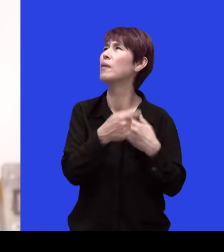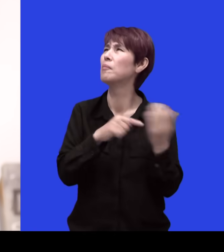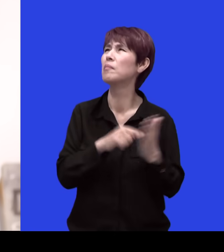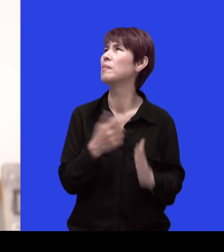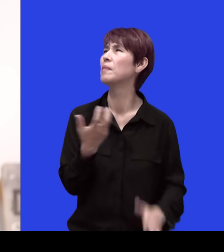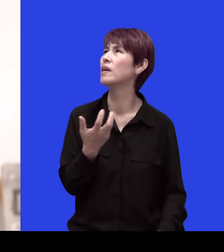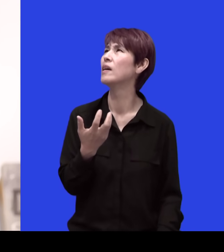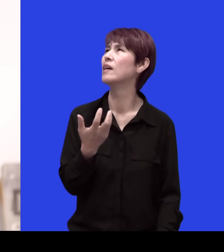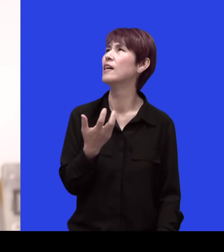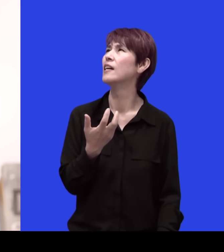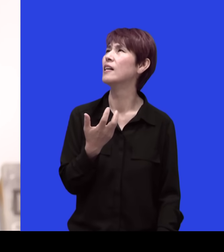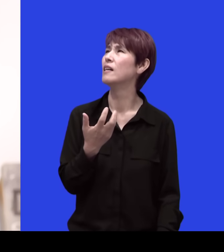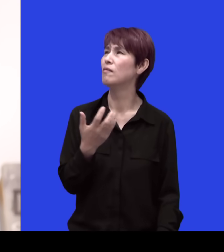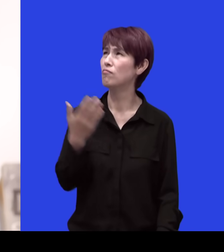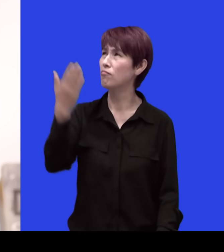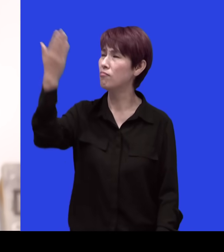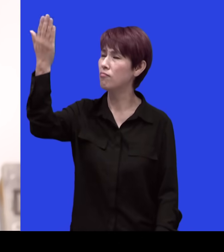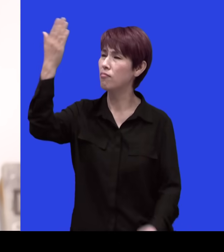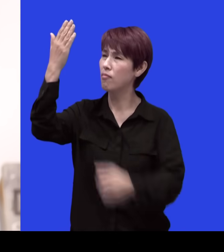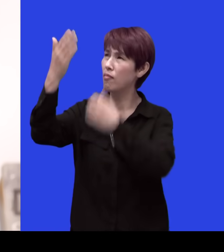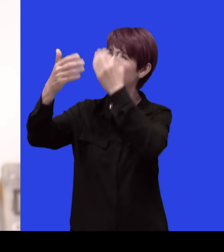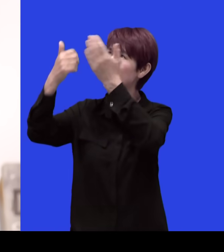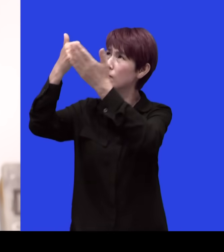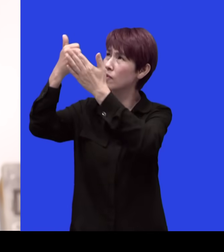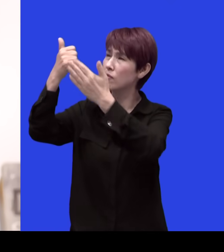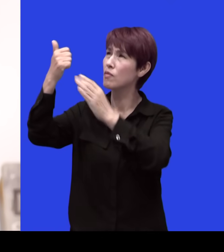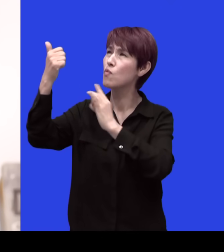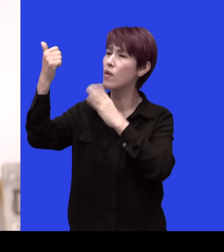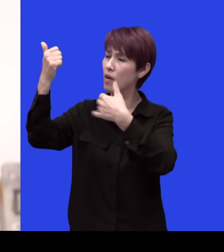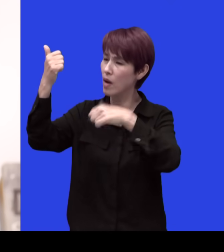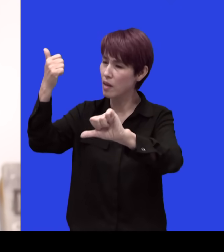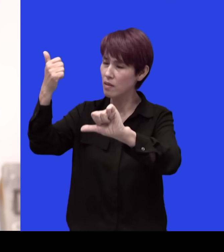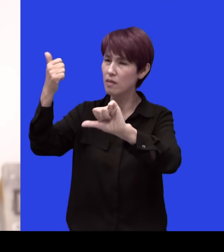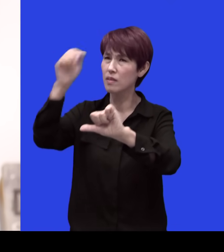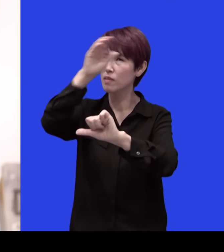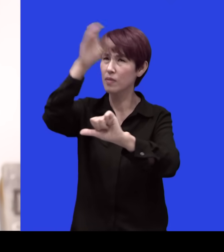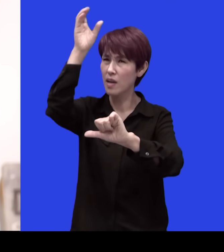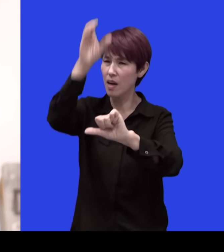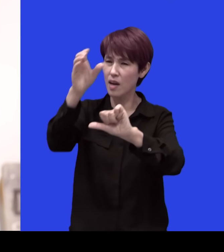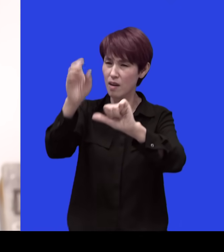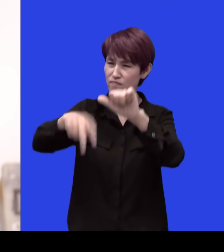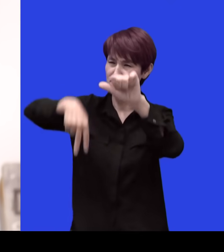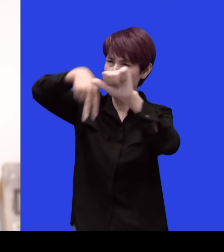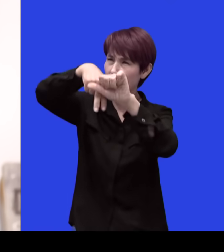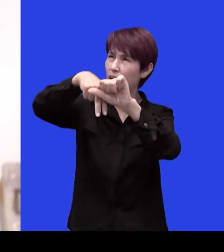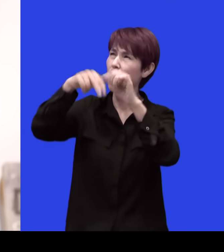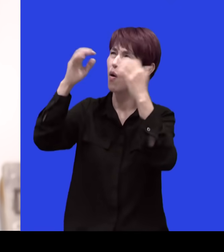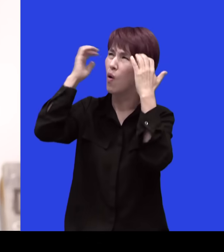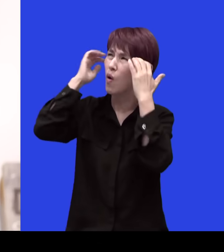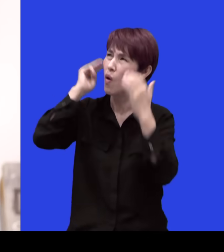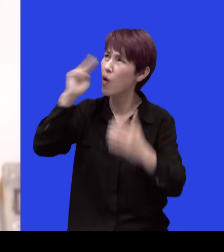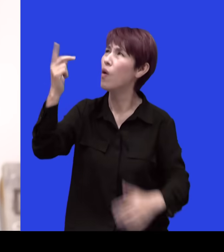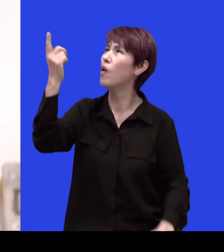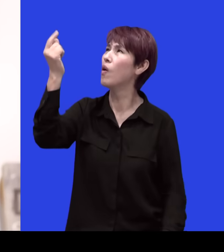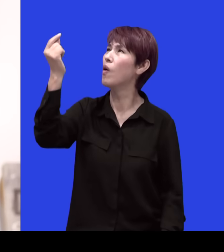쓰린데 하나만 끊은 아들을 십자가에 못 박을 때 얼마나 고통스러우셨어요.